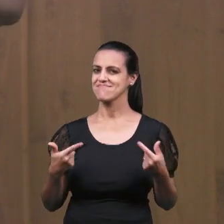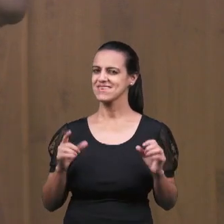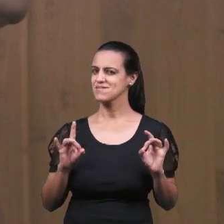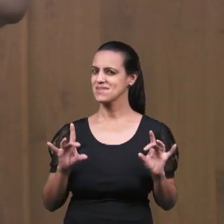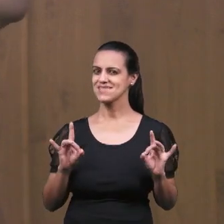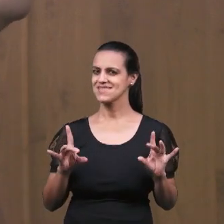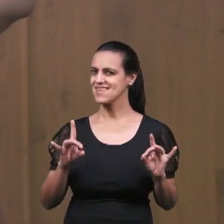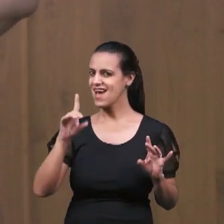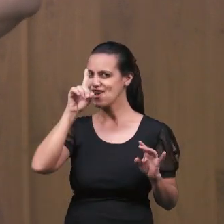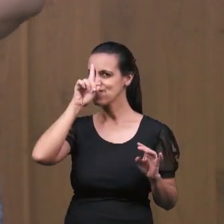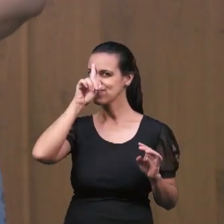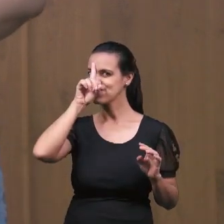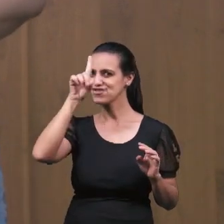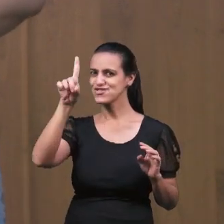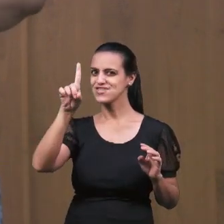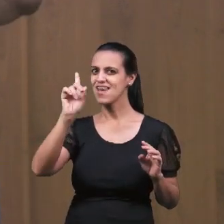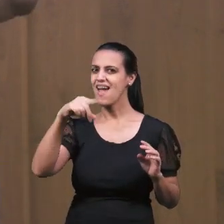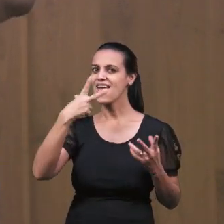qu'aujourd'hui,